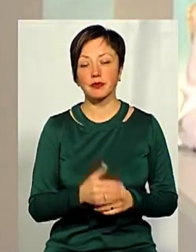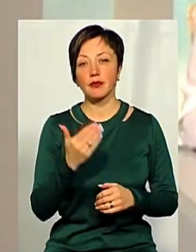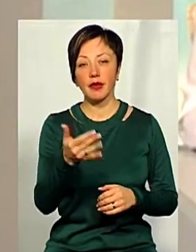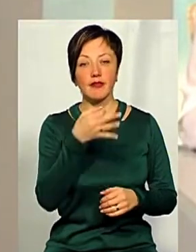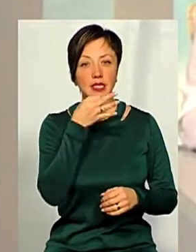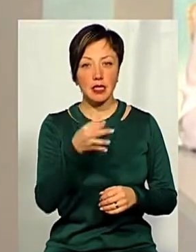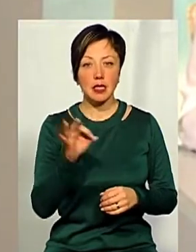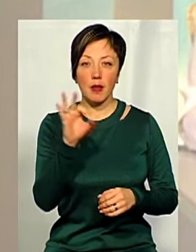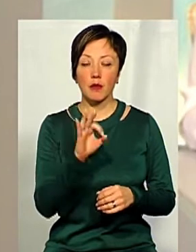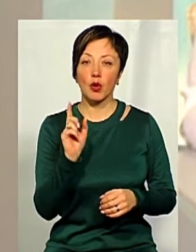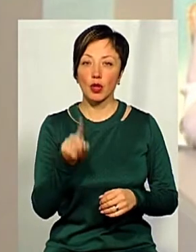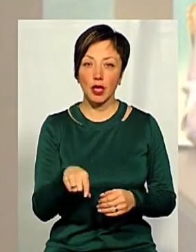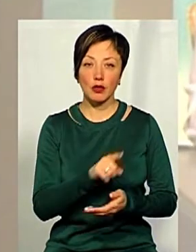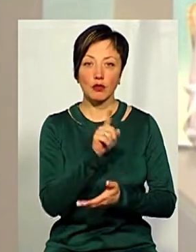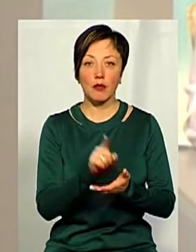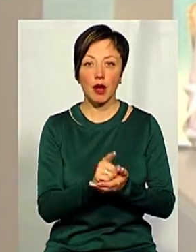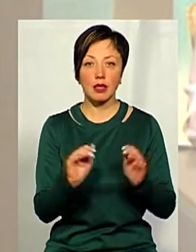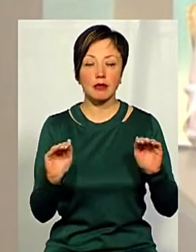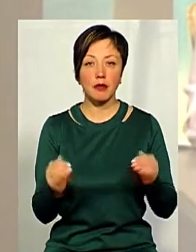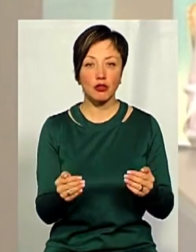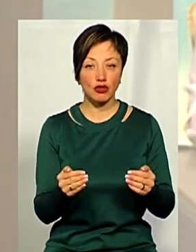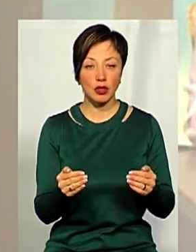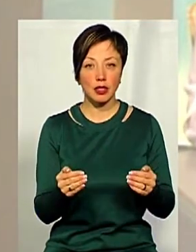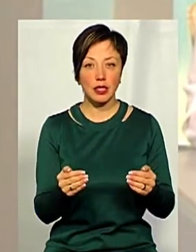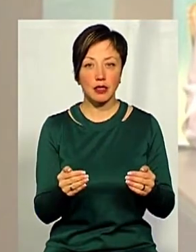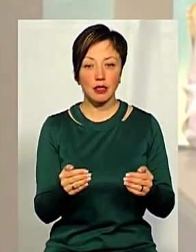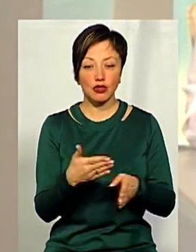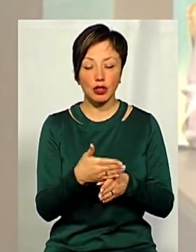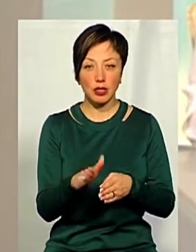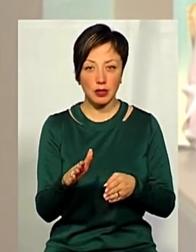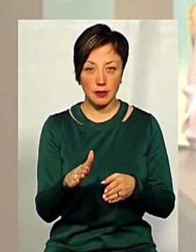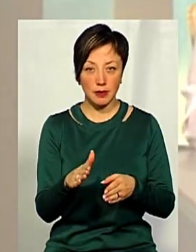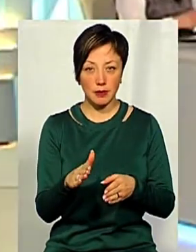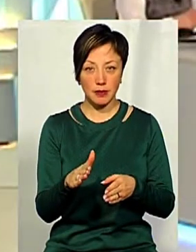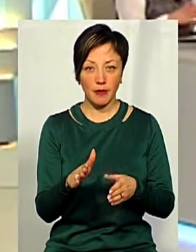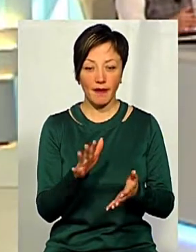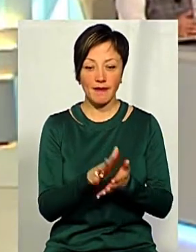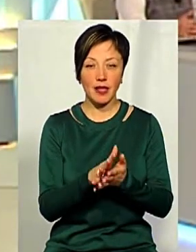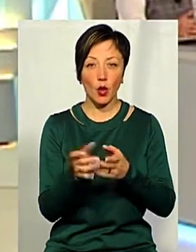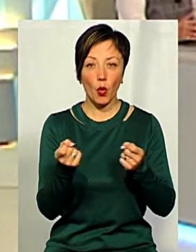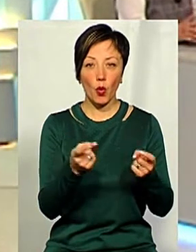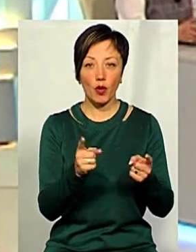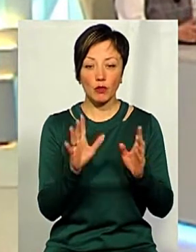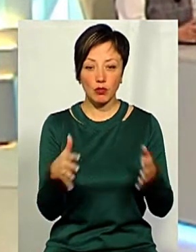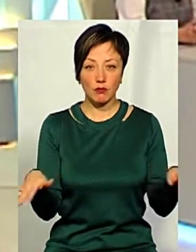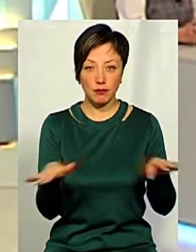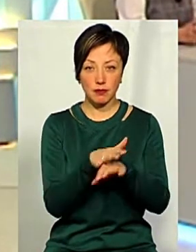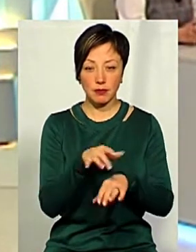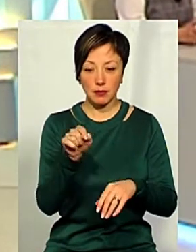те, що мають зменшитися частка відходів, які будуть